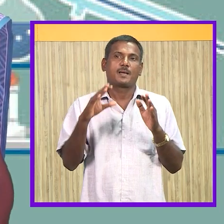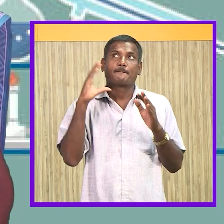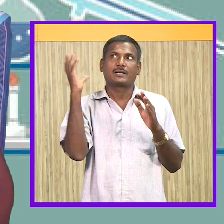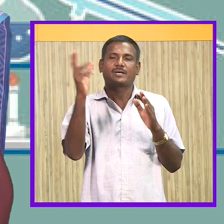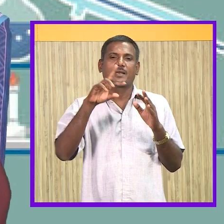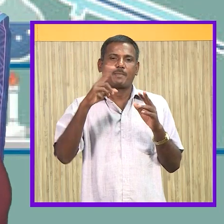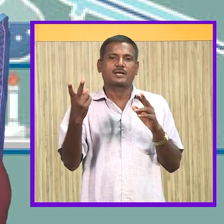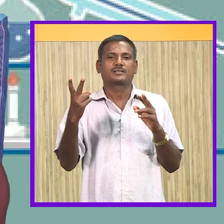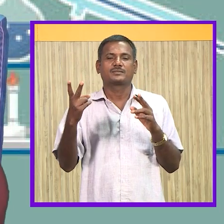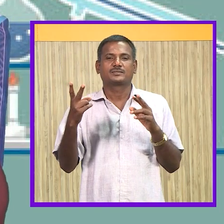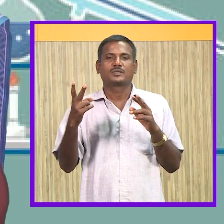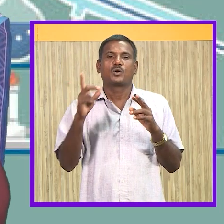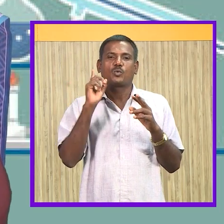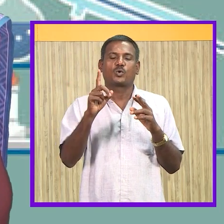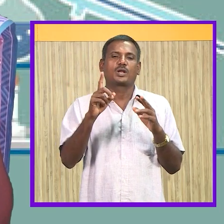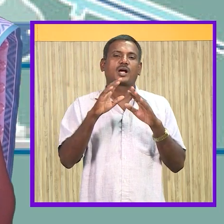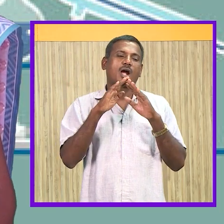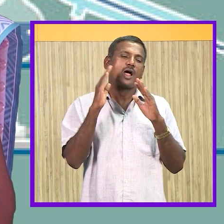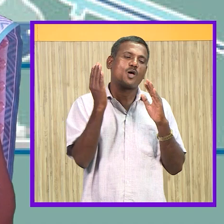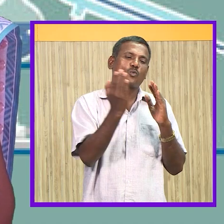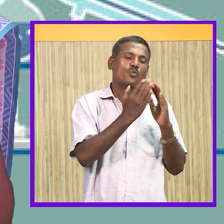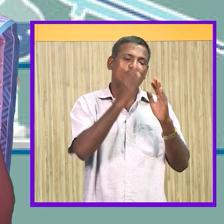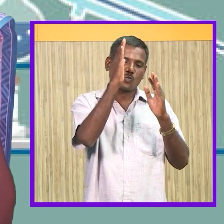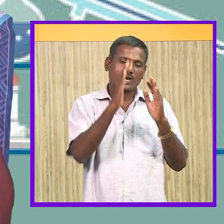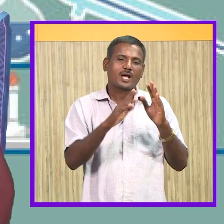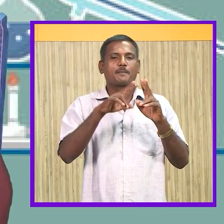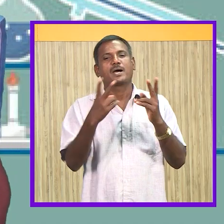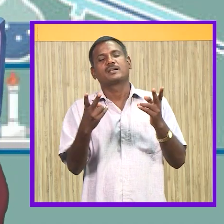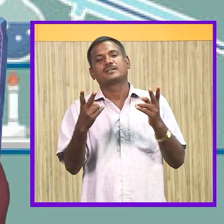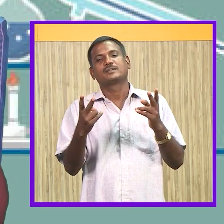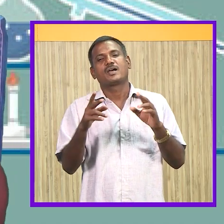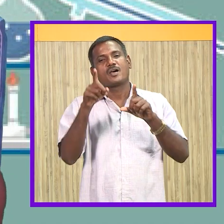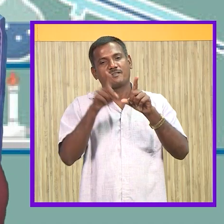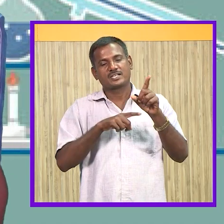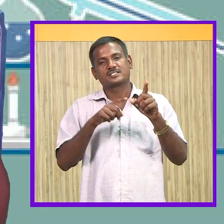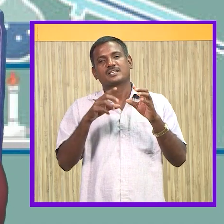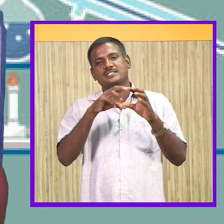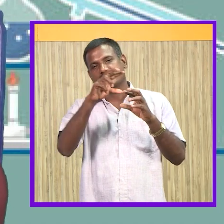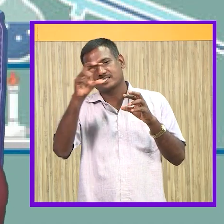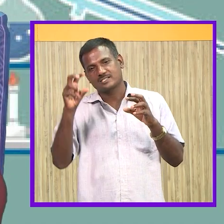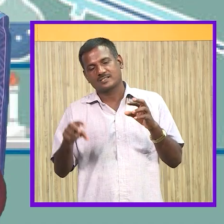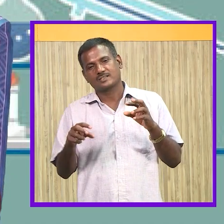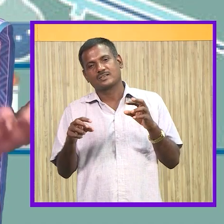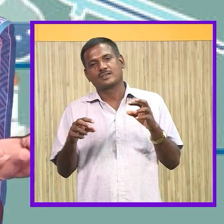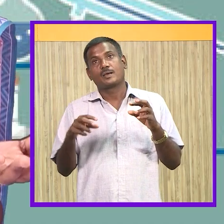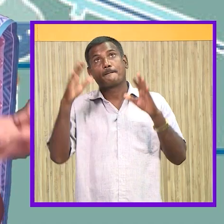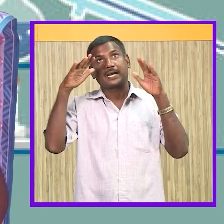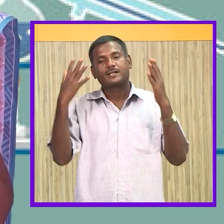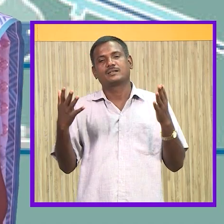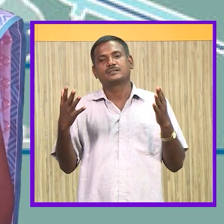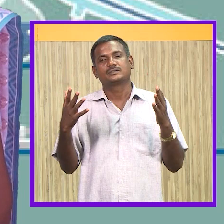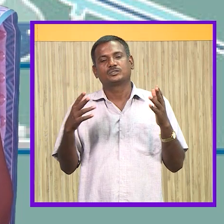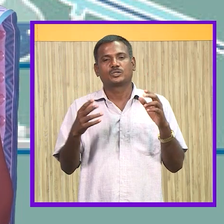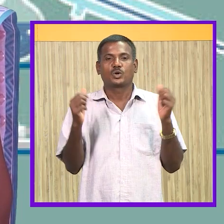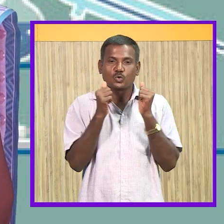பருவநிலை மாற்றமும் ஒரு கால ஒழுங்கு மாற்றமாகும். எதனாலனா வருஷத்துக்கு ஒருக்க அந்த சீசன்ஸ், அதாவது மழைக்காலம்,